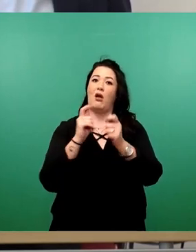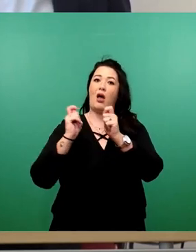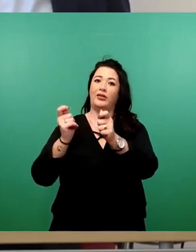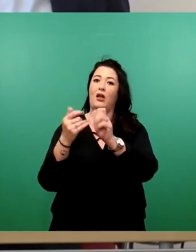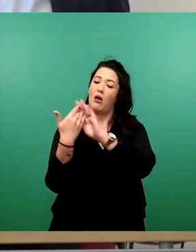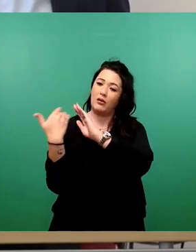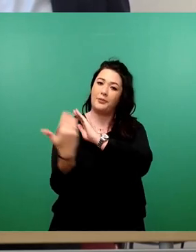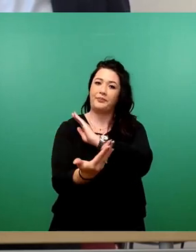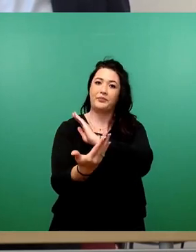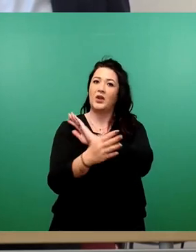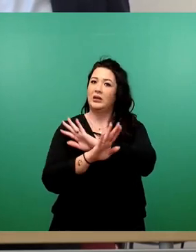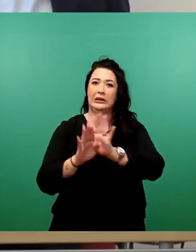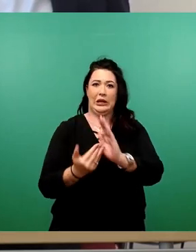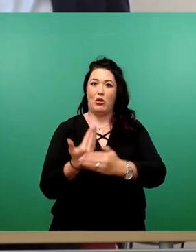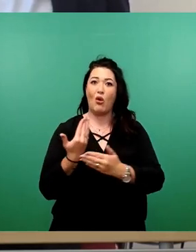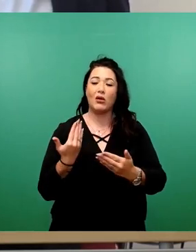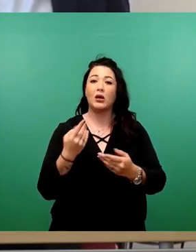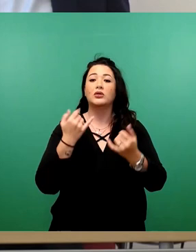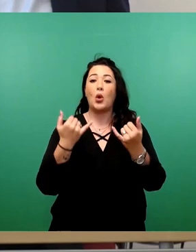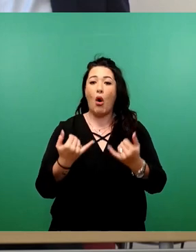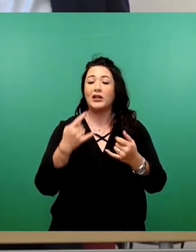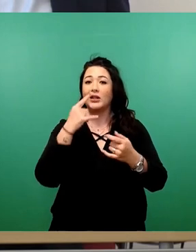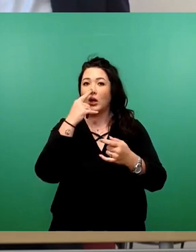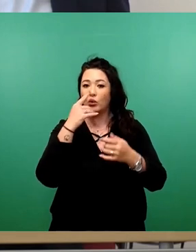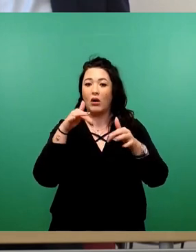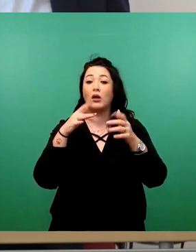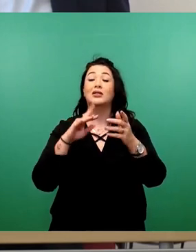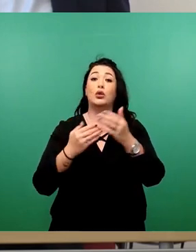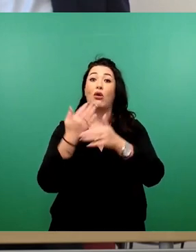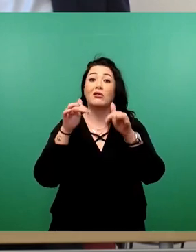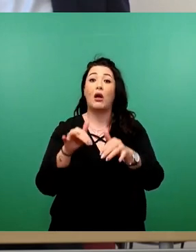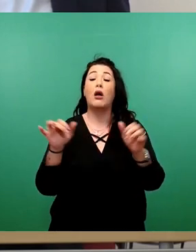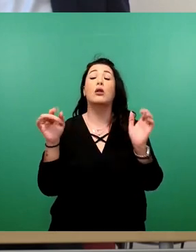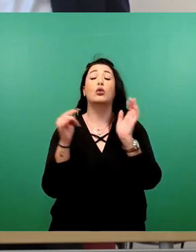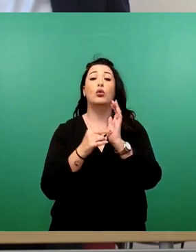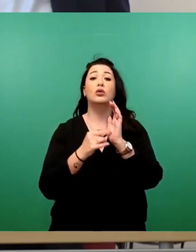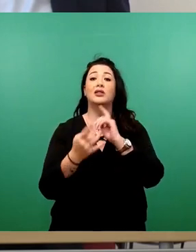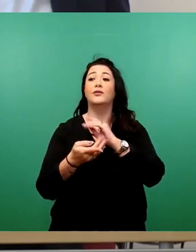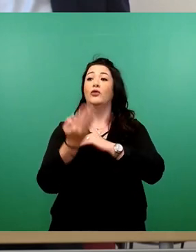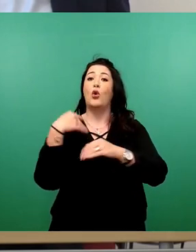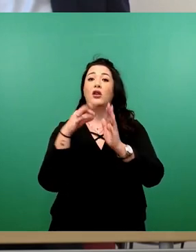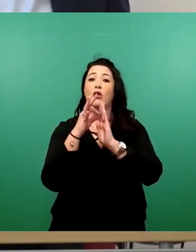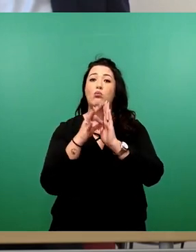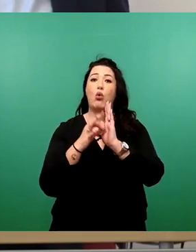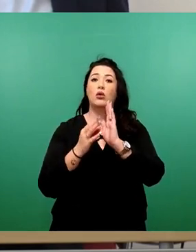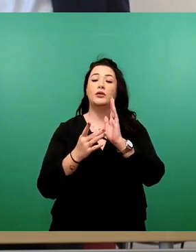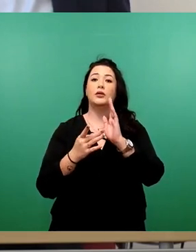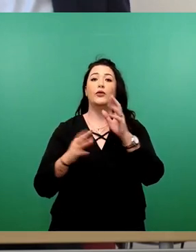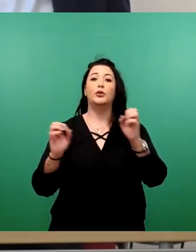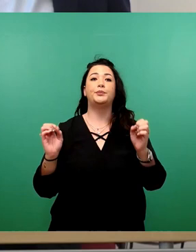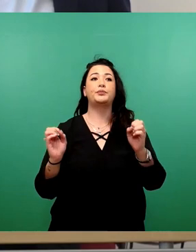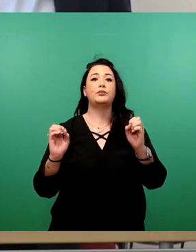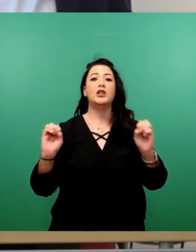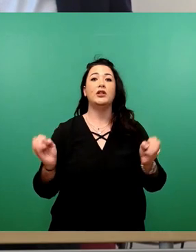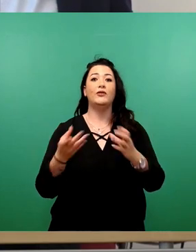neu ist, der jetzt deswegen nur heute als Tischvorlage kommt, weil Sie auch den Punkt jetzt gerade frisch gewählten sechsten